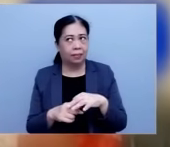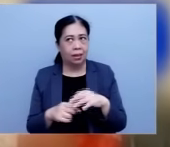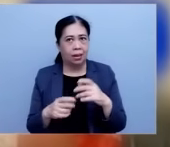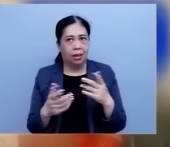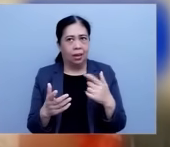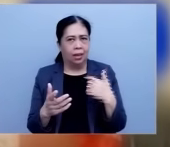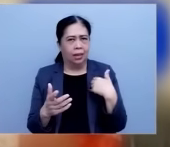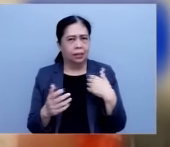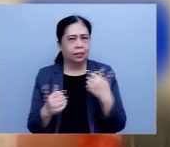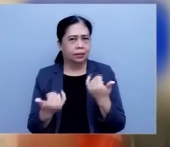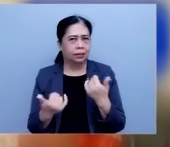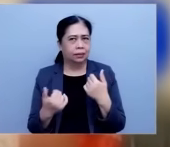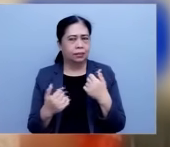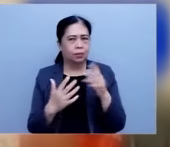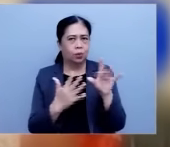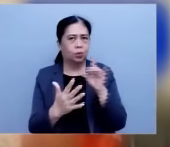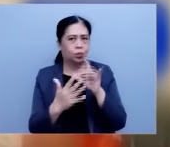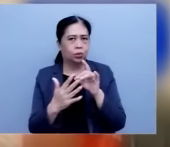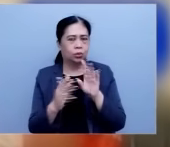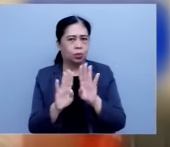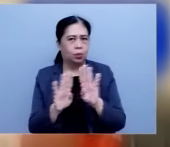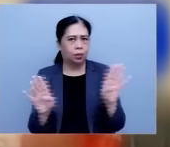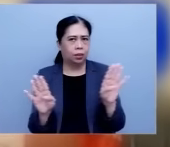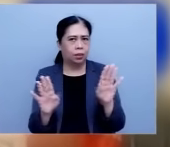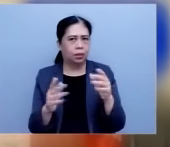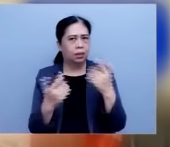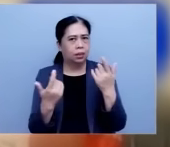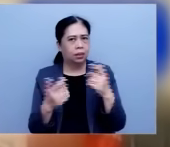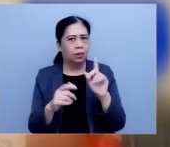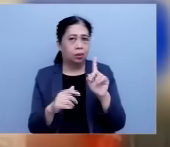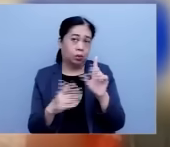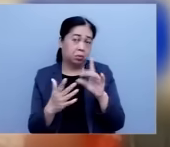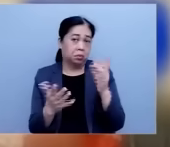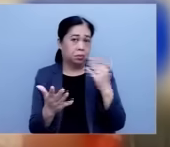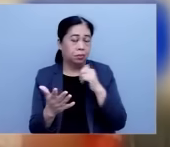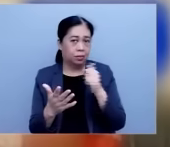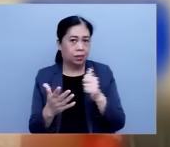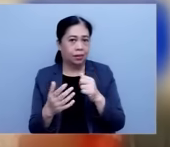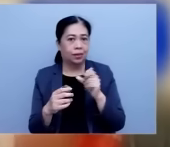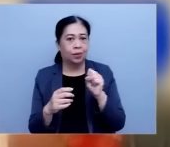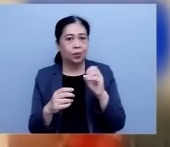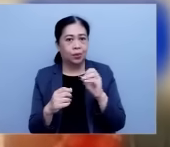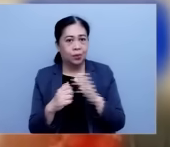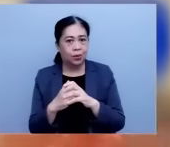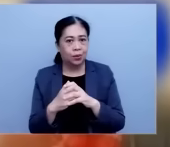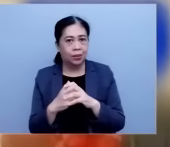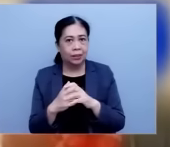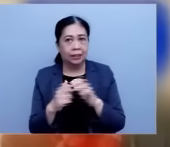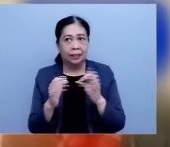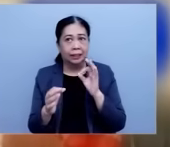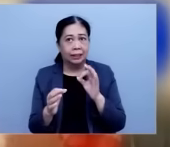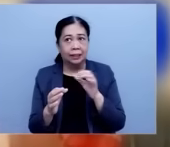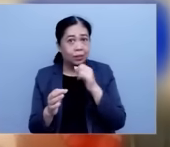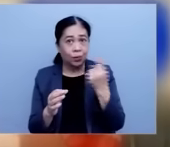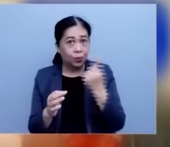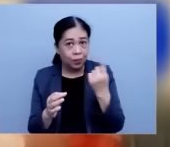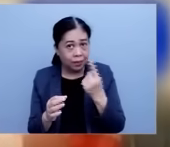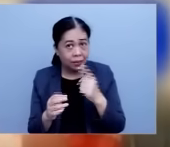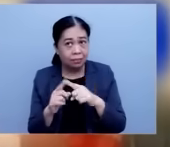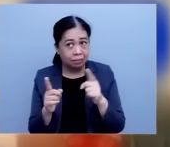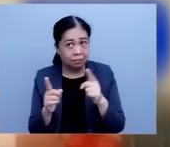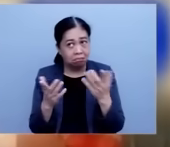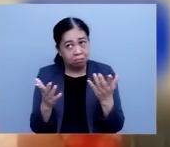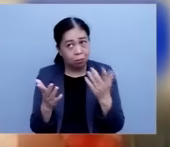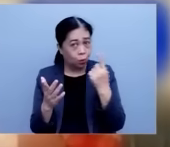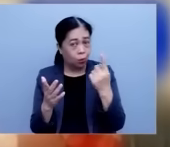I keep all my options open. And that is one option. So it is not the only option, but it is